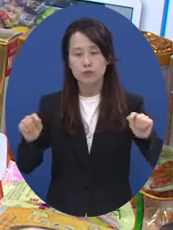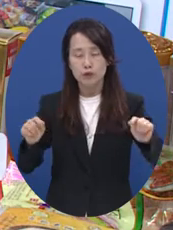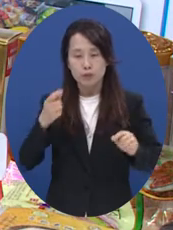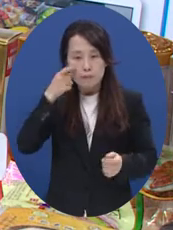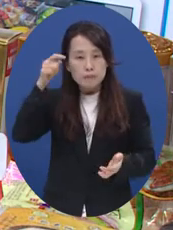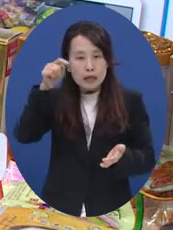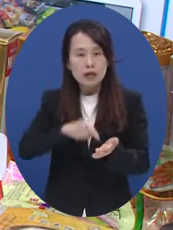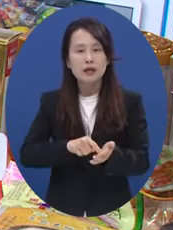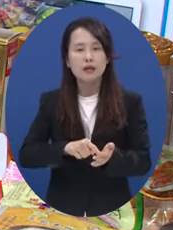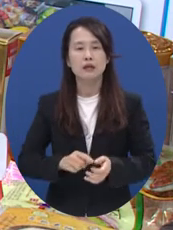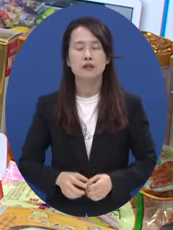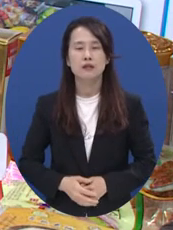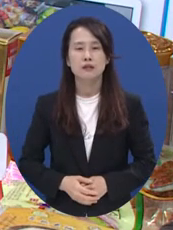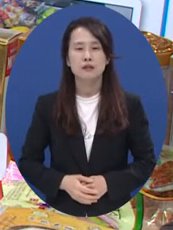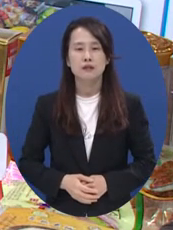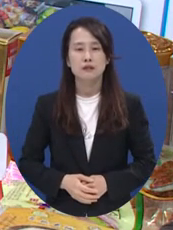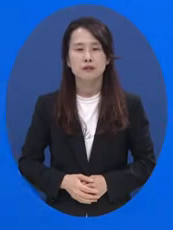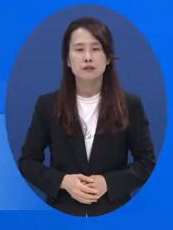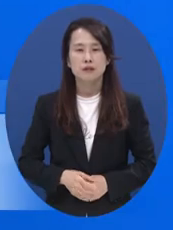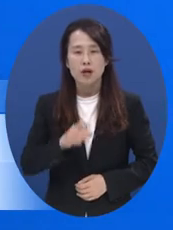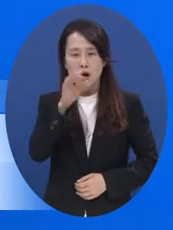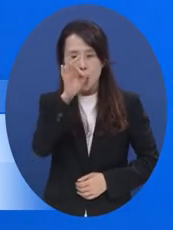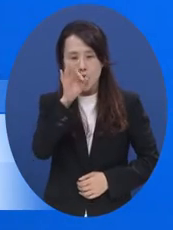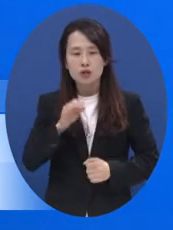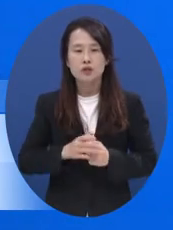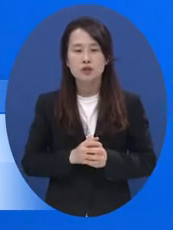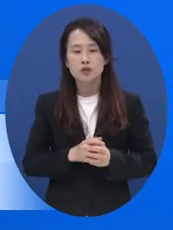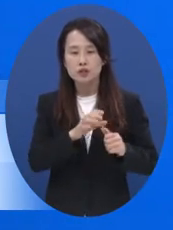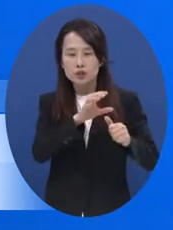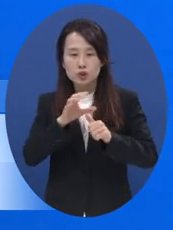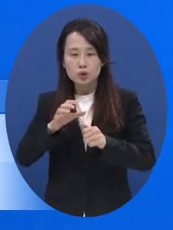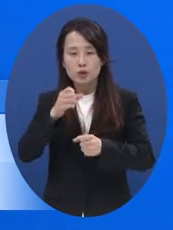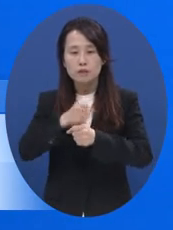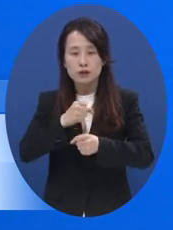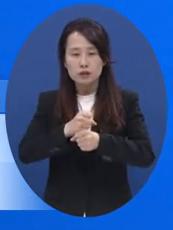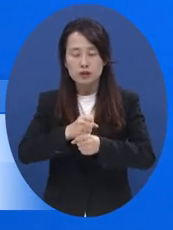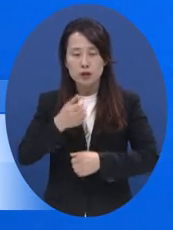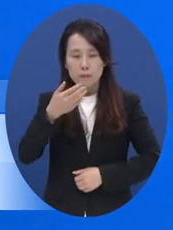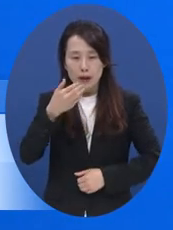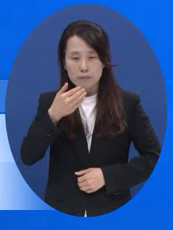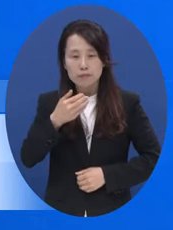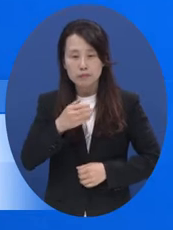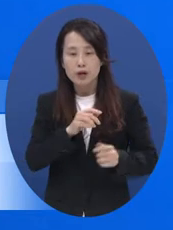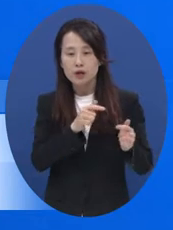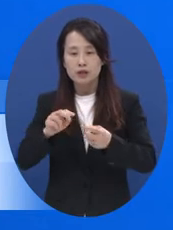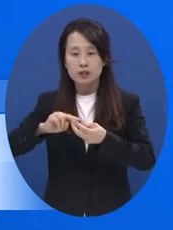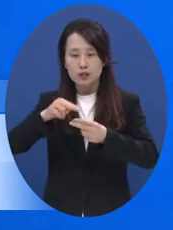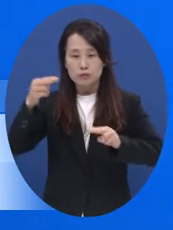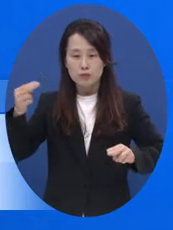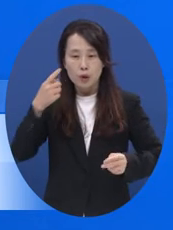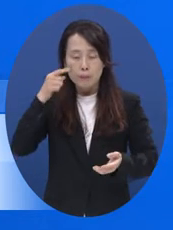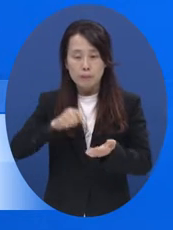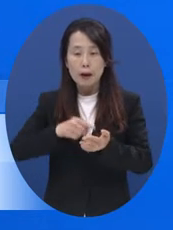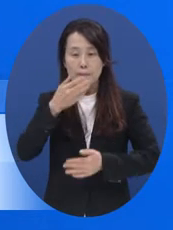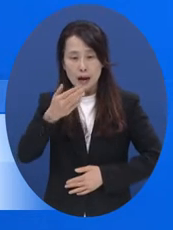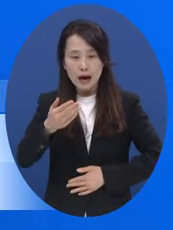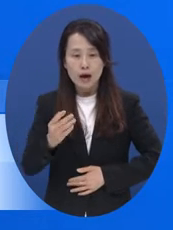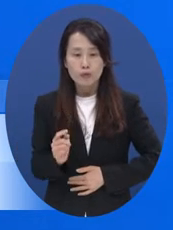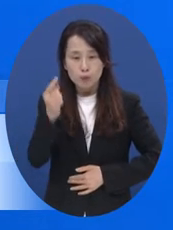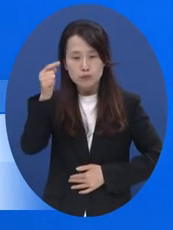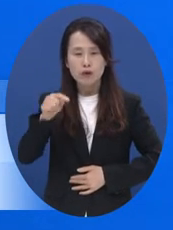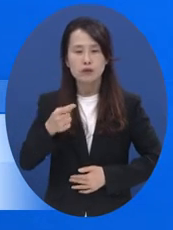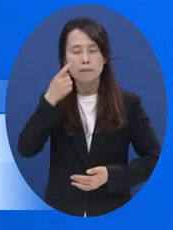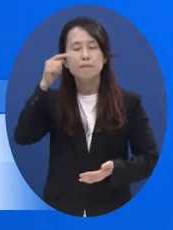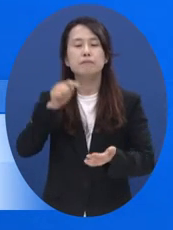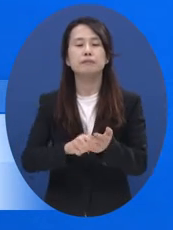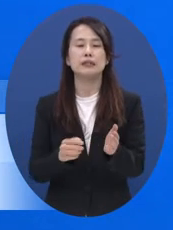버젓이 들어왔습니다. 돈육 소세지나 돈육 덮밥 같은 것, 즉 유전자 가능성이 매우 높은 것들이 이번에 적발이